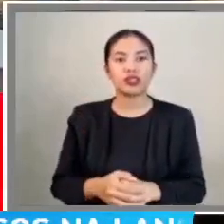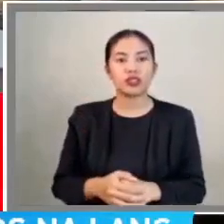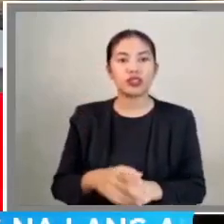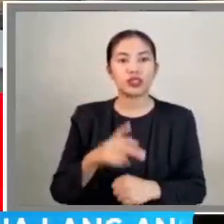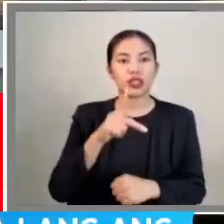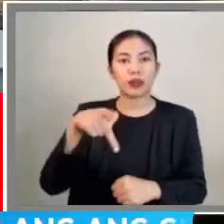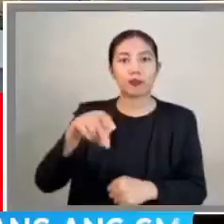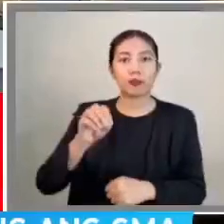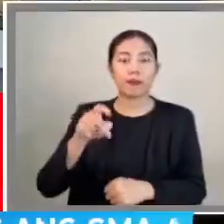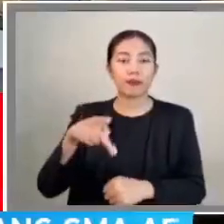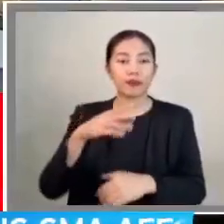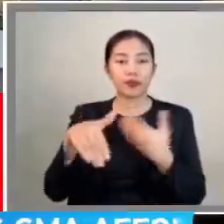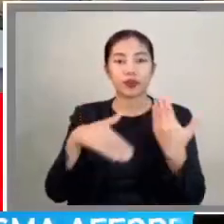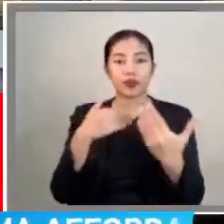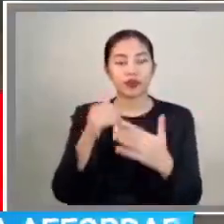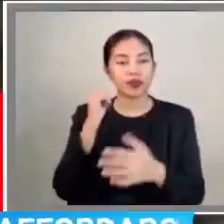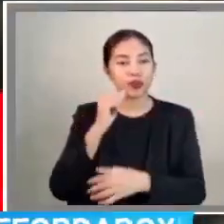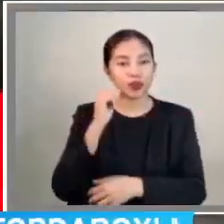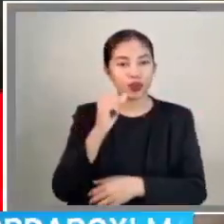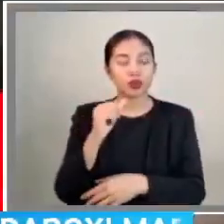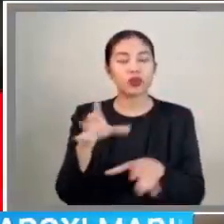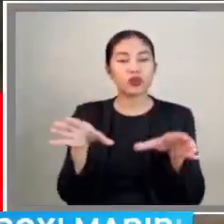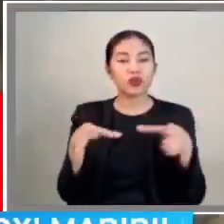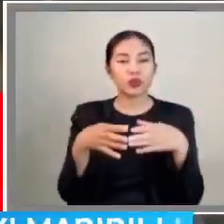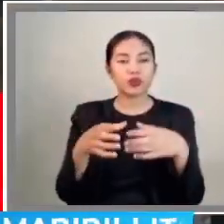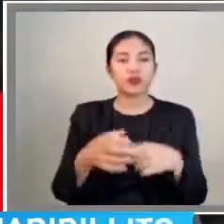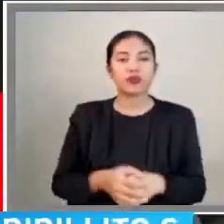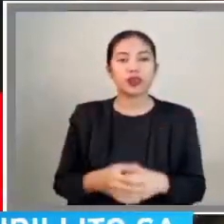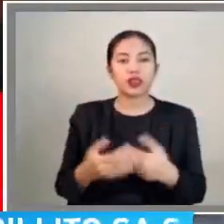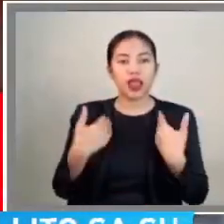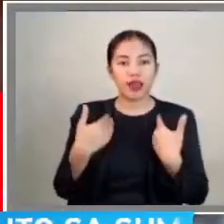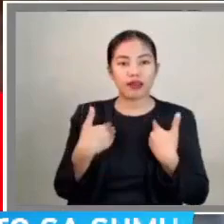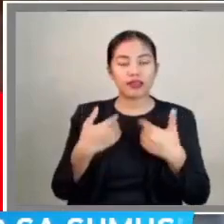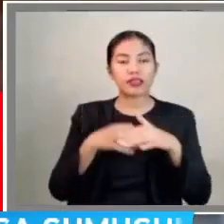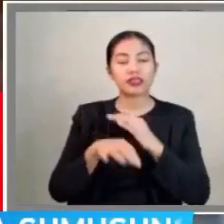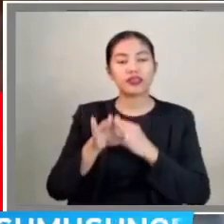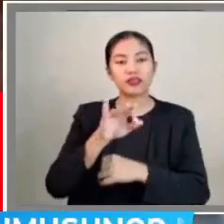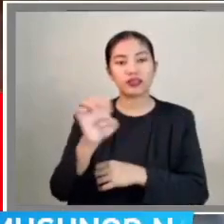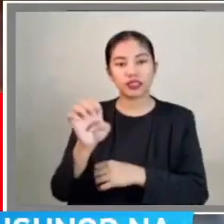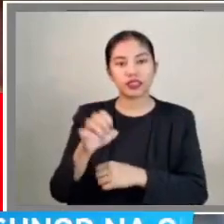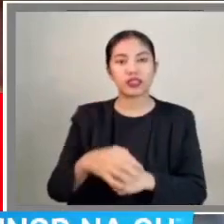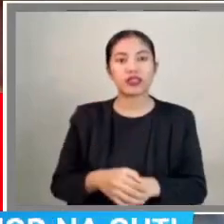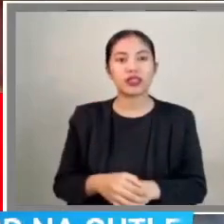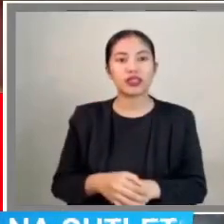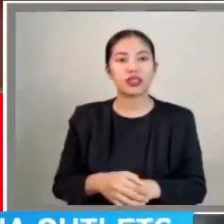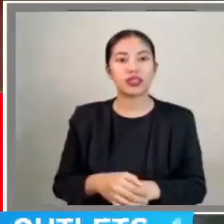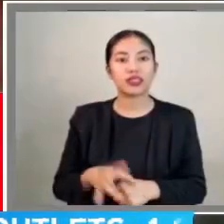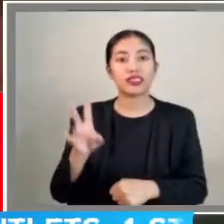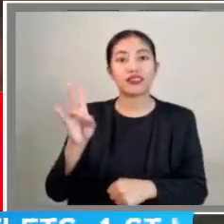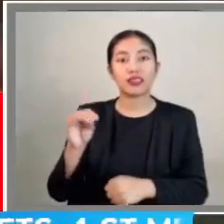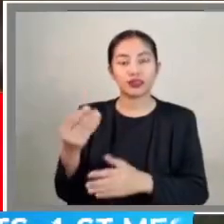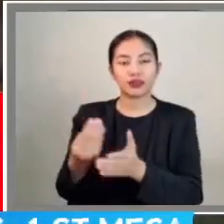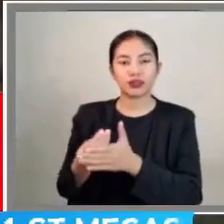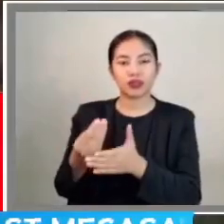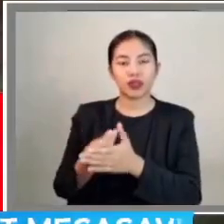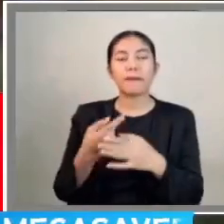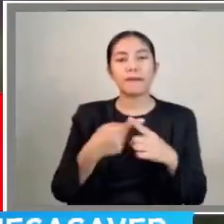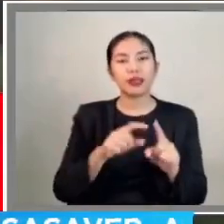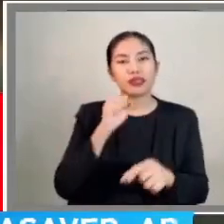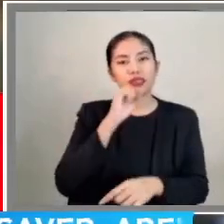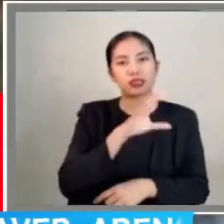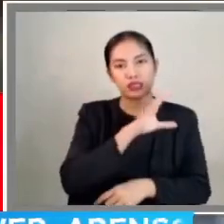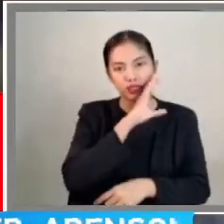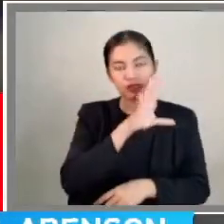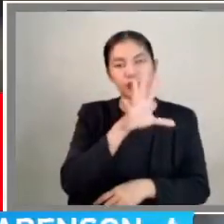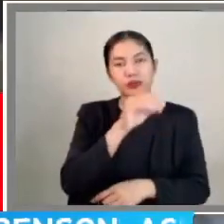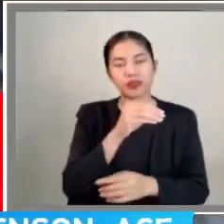rito, Connie, mayroong pong entrance fee na 70 pesos pero 50 pesos lamang po yan sa ating mga senior citizens. At Connie, dun sa mga